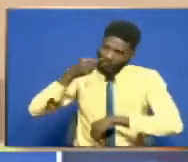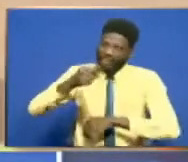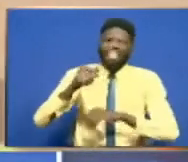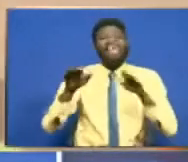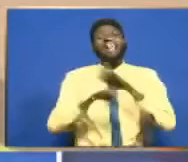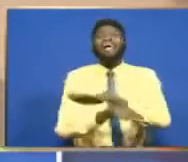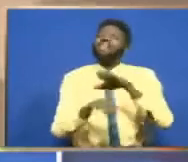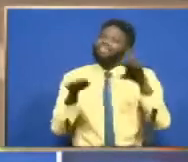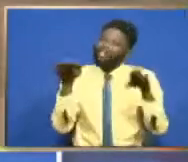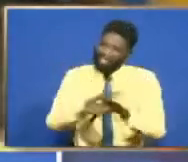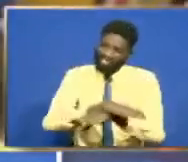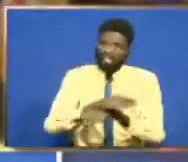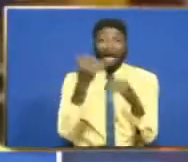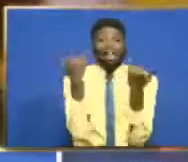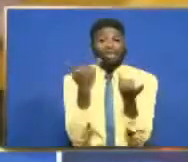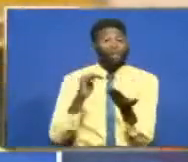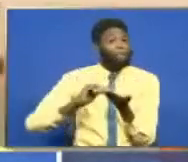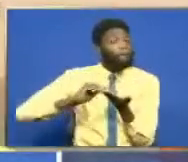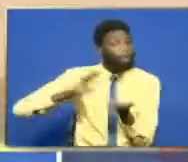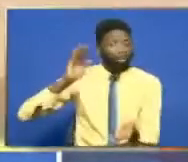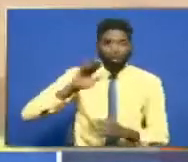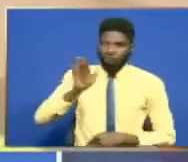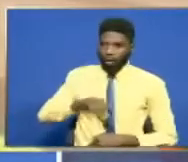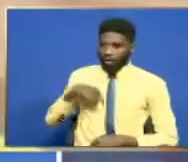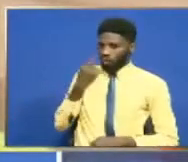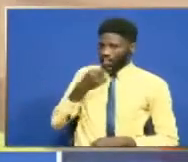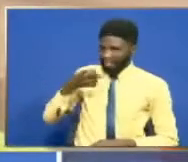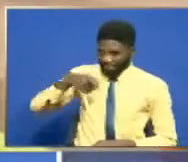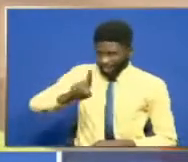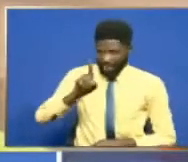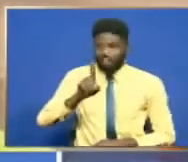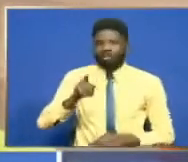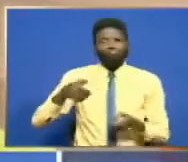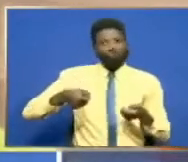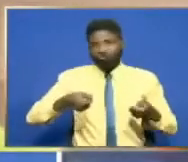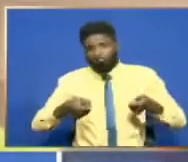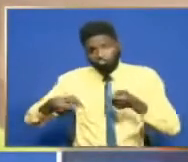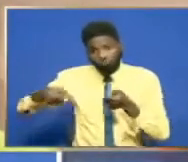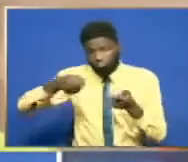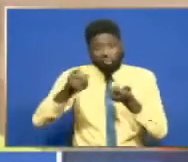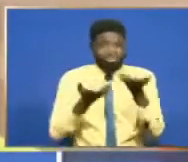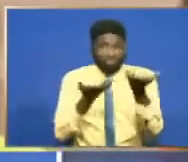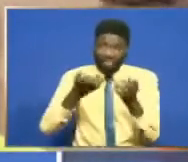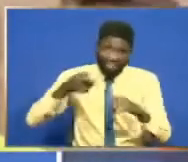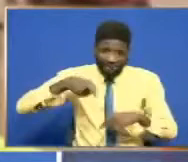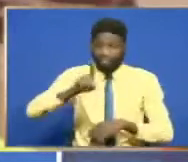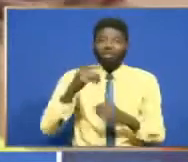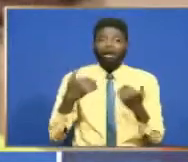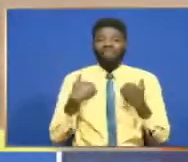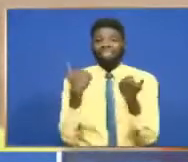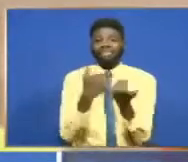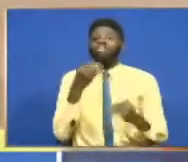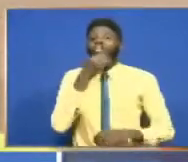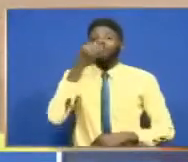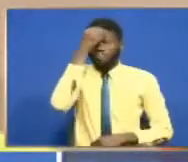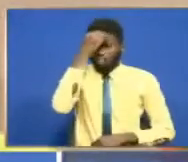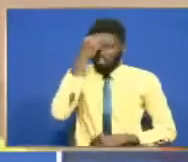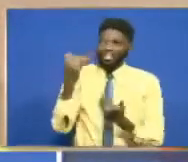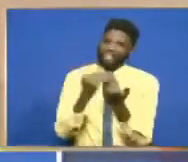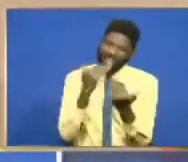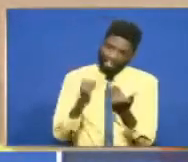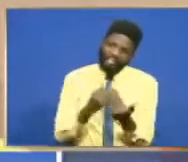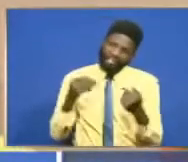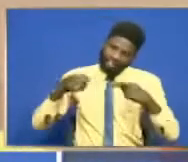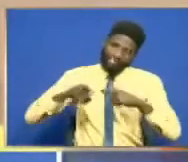kitu. Kwanza sana sana ile wanawake ambaye wanaenda na wheelbarrow ni wanawake ambaye wako na watoto yatima, ambaye wanalisha watoto yao,